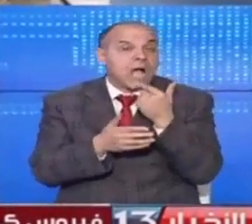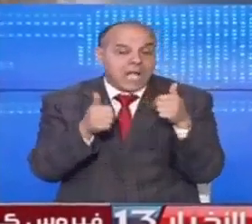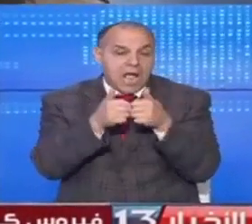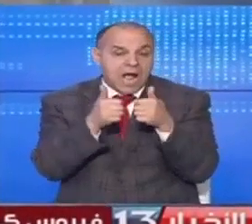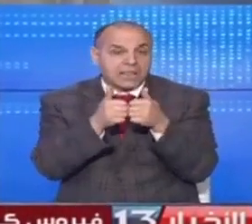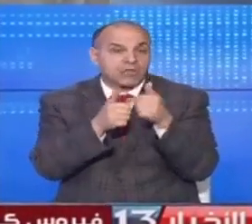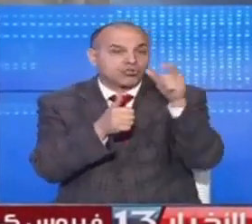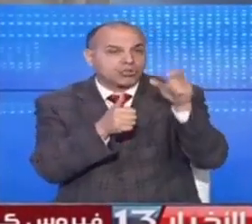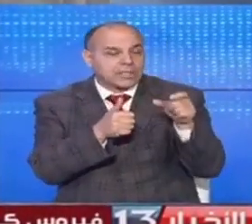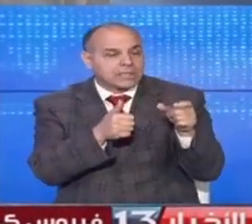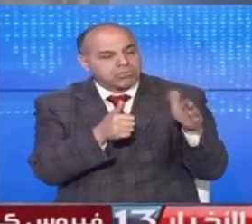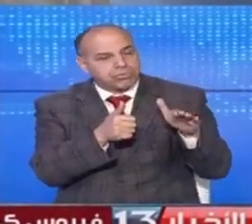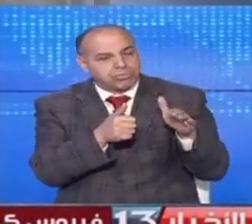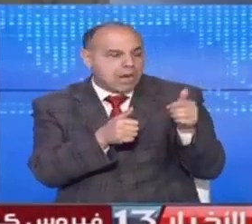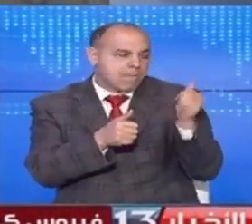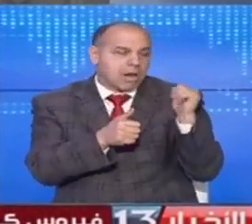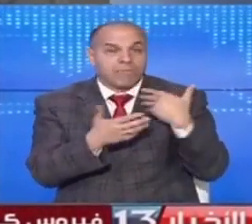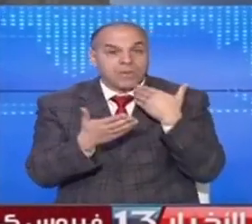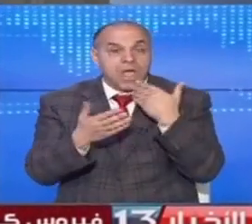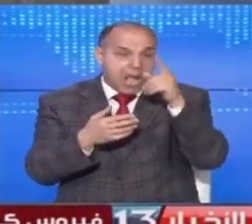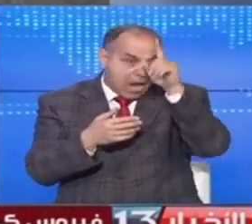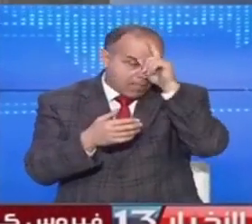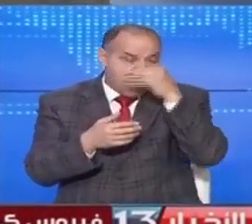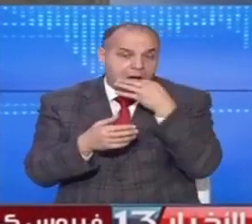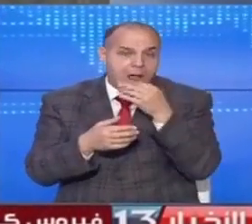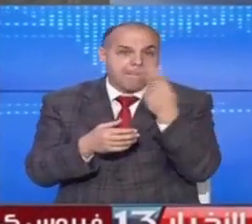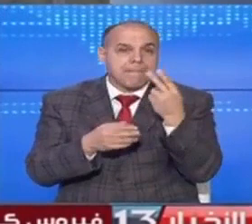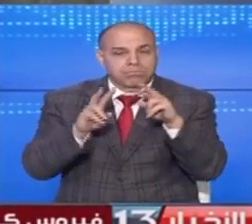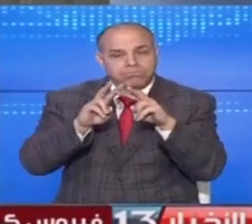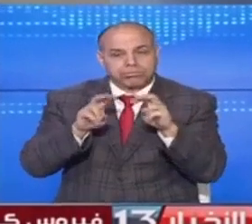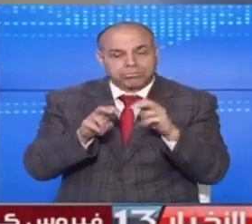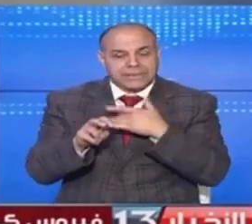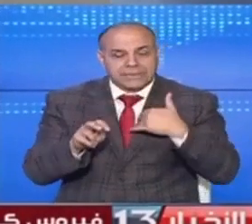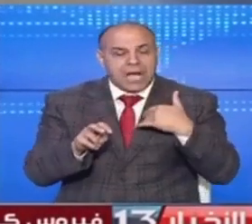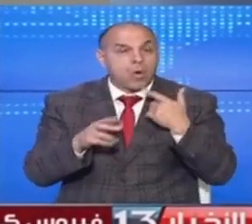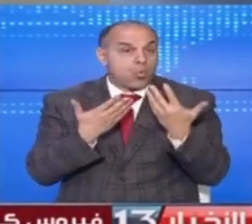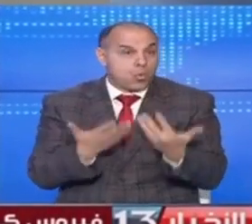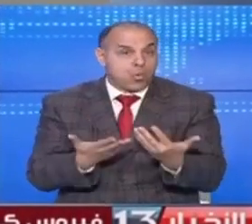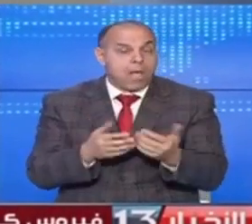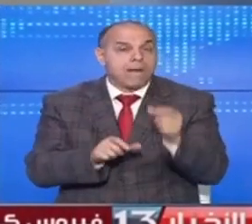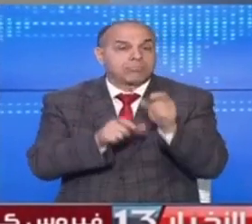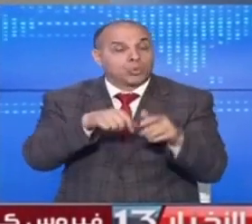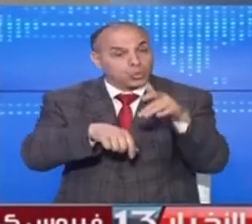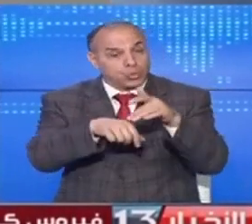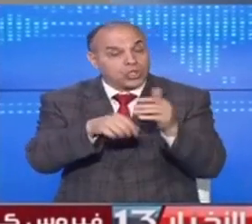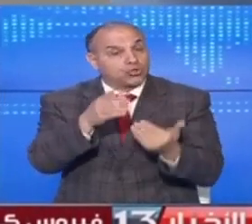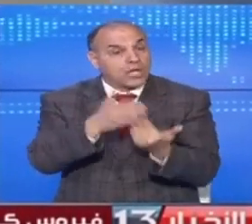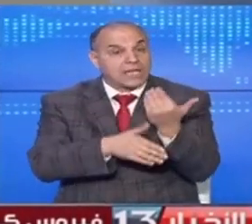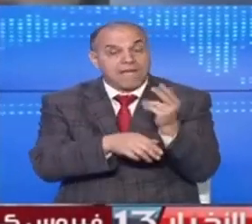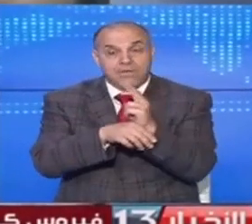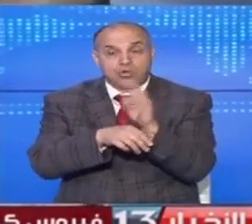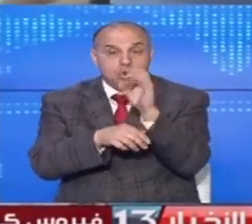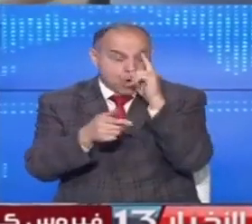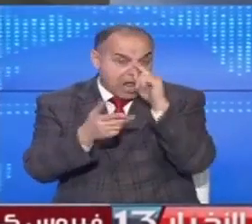عشره حاله الى حدود يوم امس وفي المانيا قال معهد روبرت كوخ لصحه العام اليوم الى عدد الاصابات الجديده المؤكده